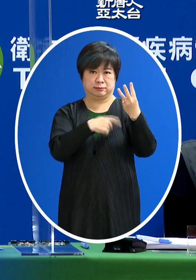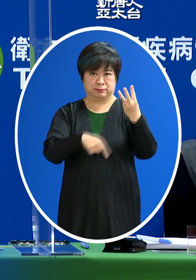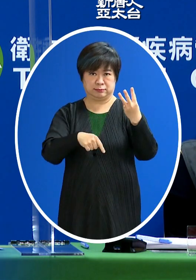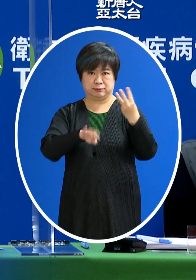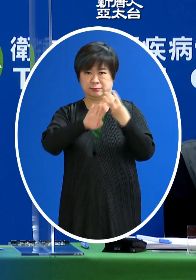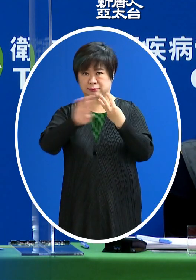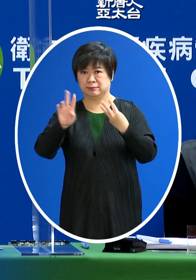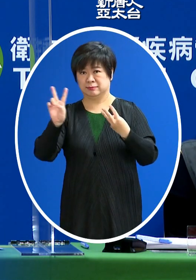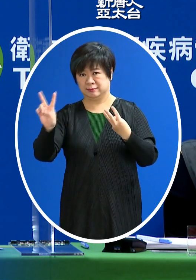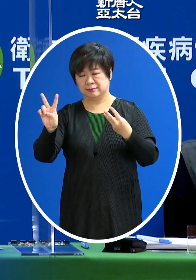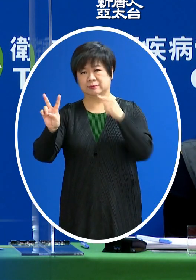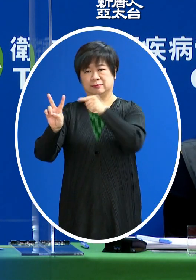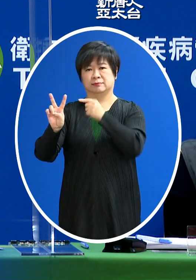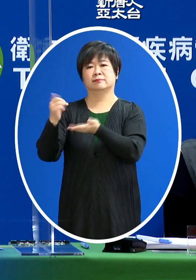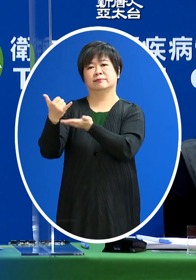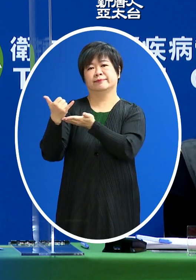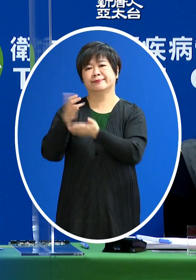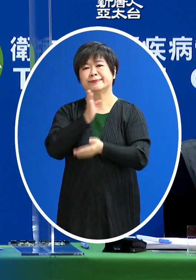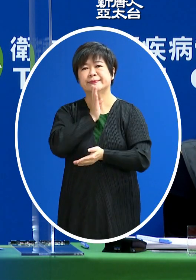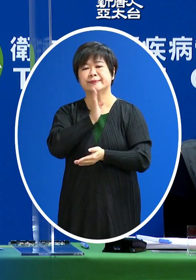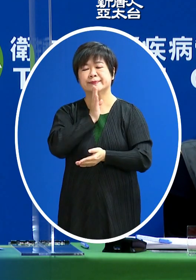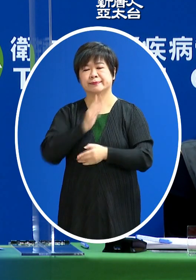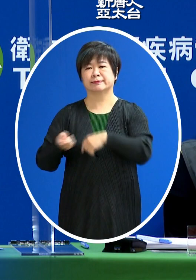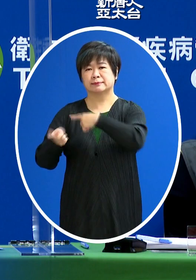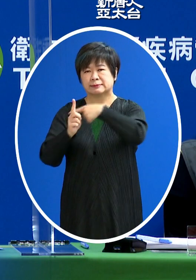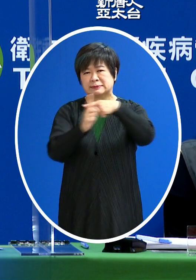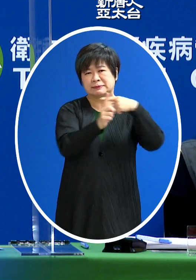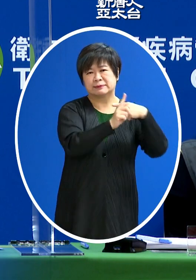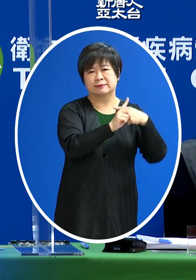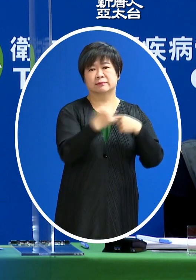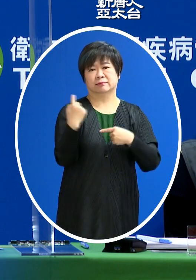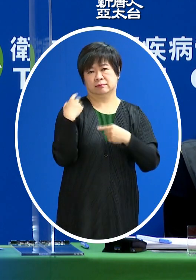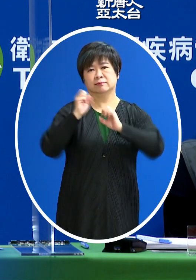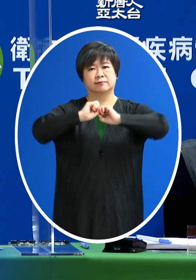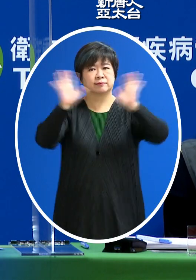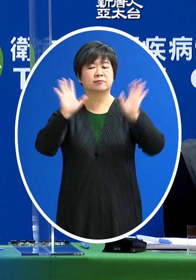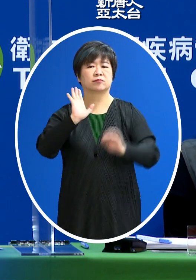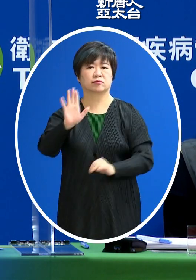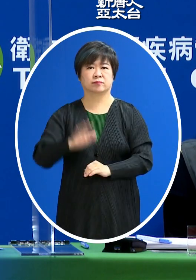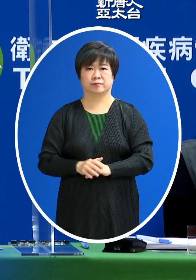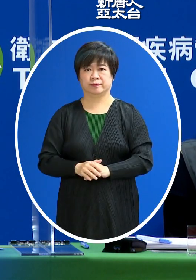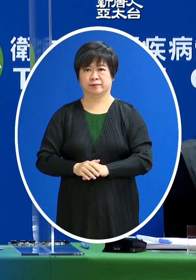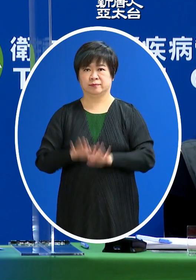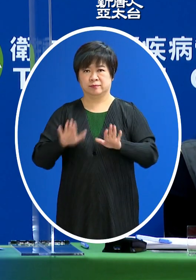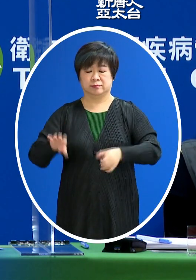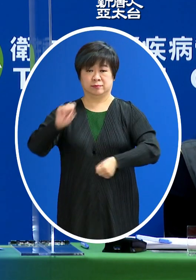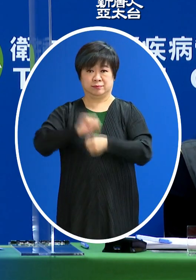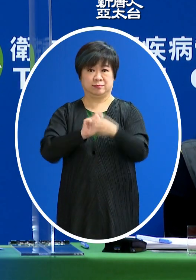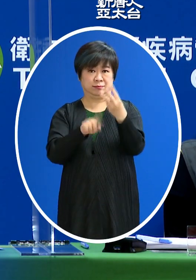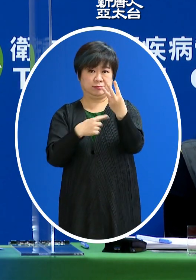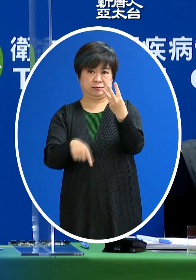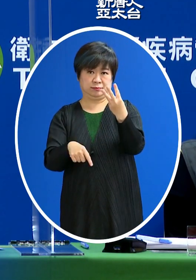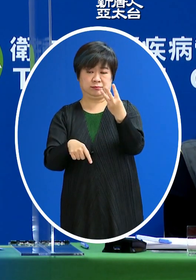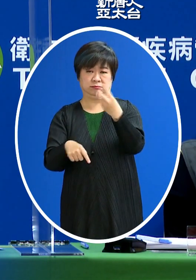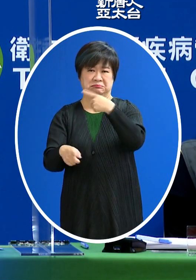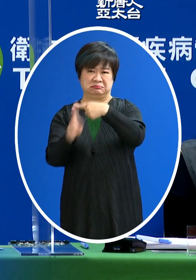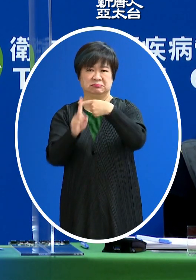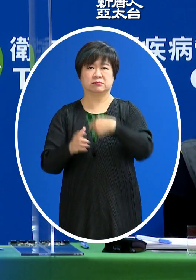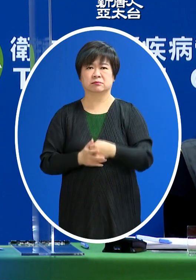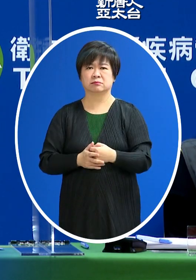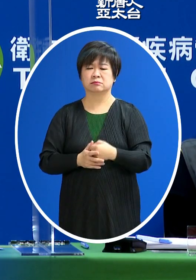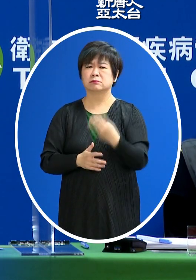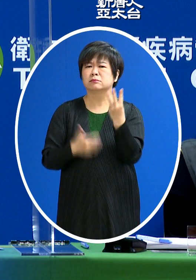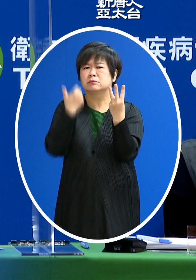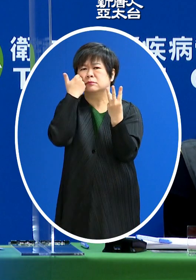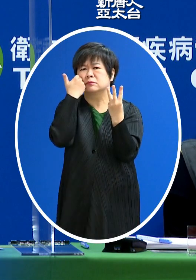2位的顾客确诊，这是昨天报告。那今天我们增加了3位，好，那这